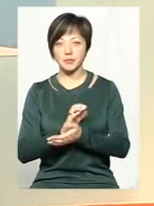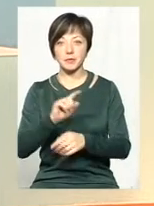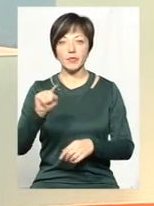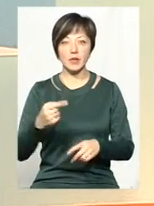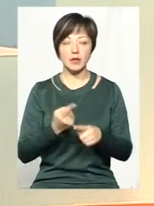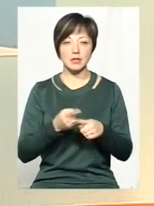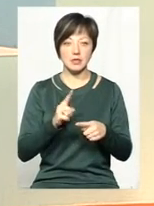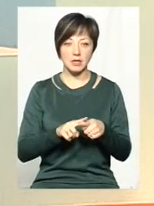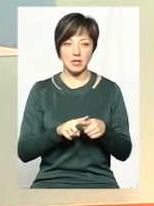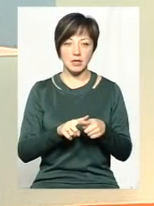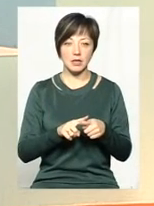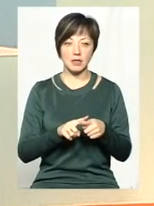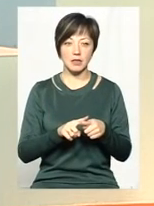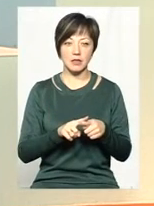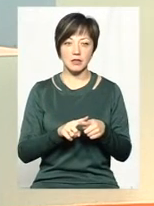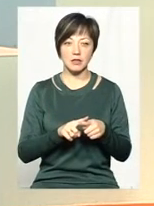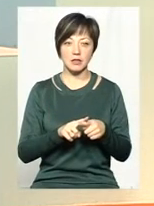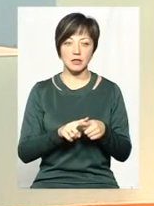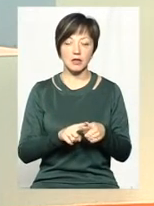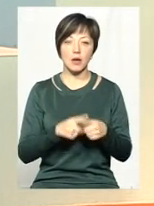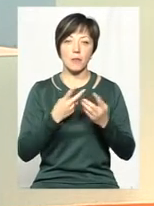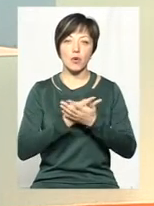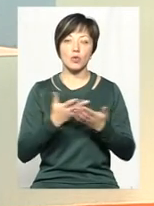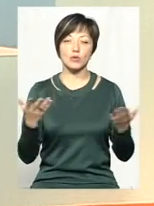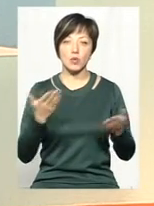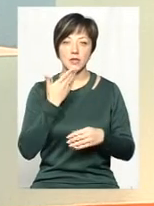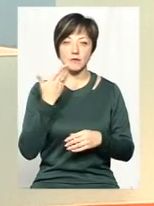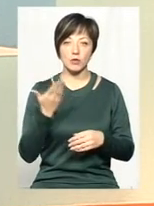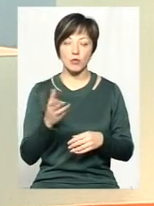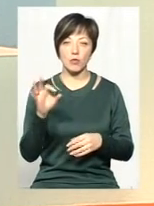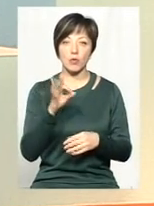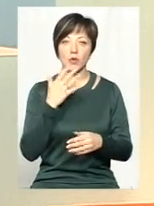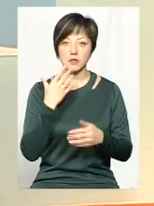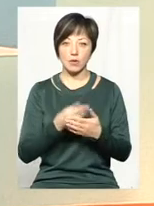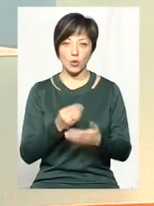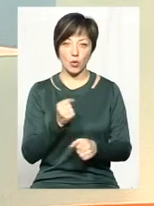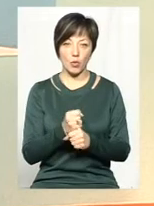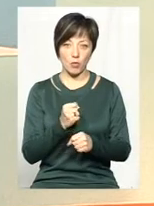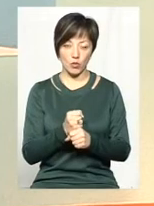це звітування, це прозоре звітування про свою роботу,